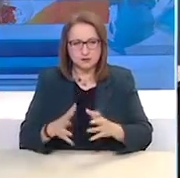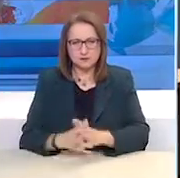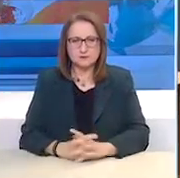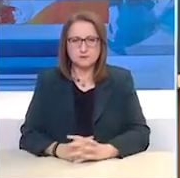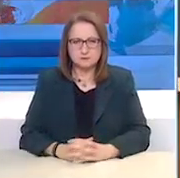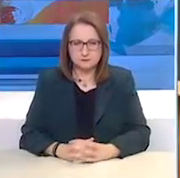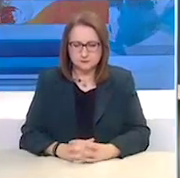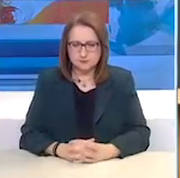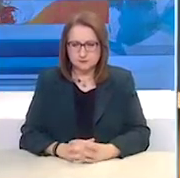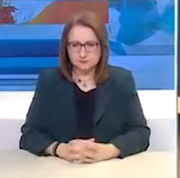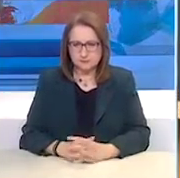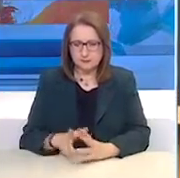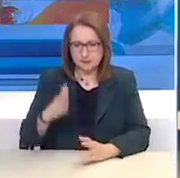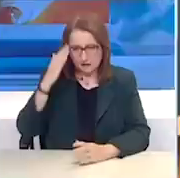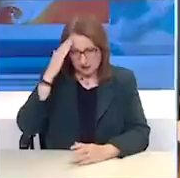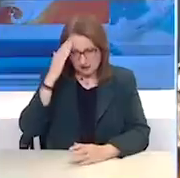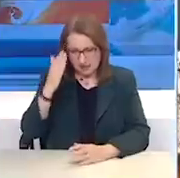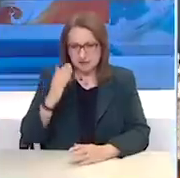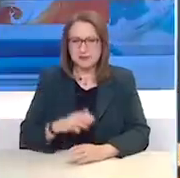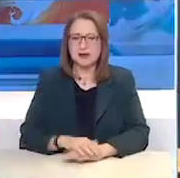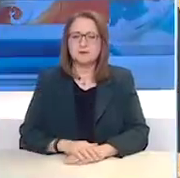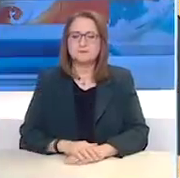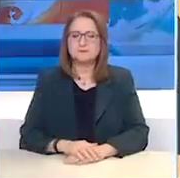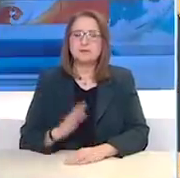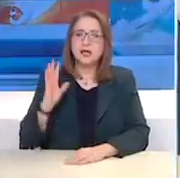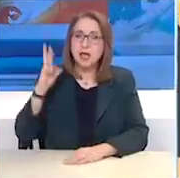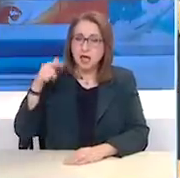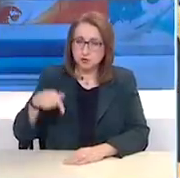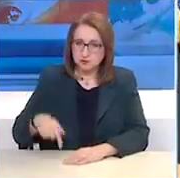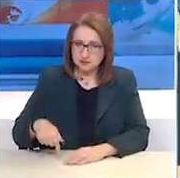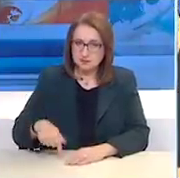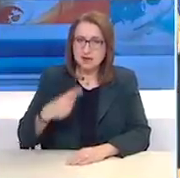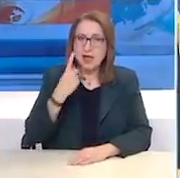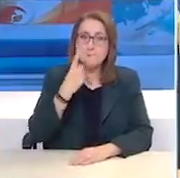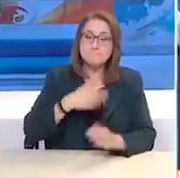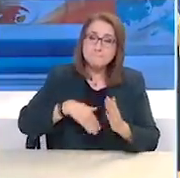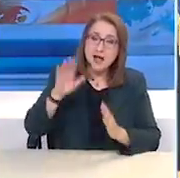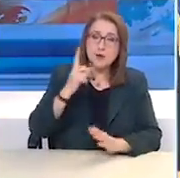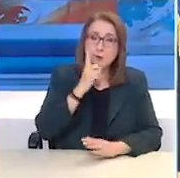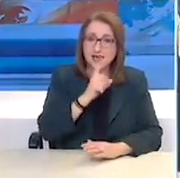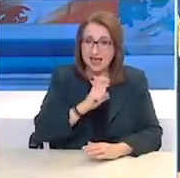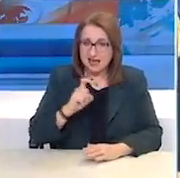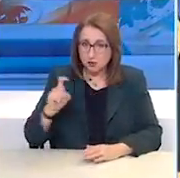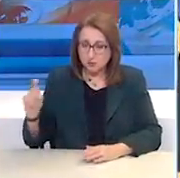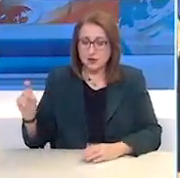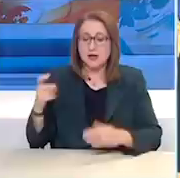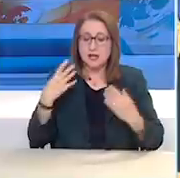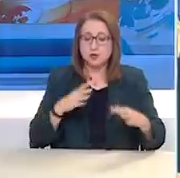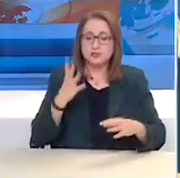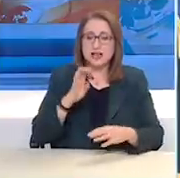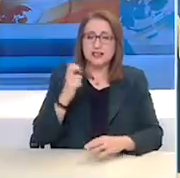Καλησπέρα σας. Έως σήμερα, περισσότερα από 1.947.000 κρούσματα του νέου